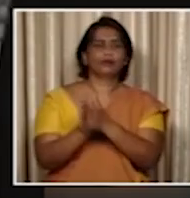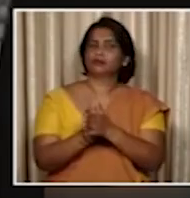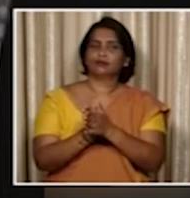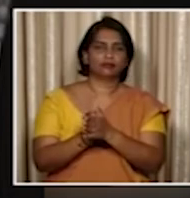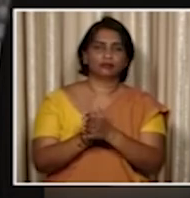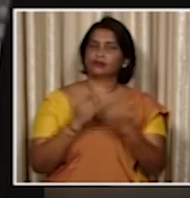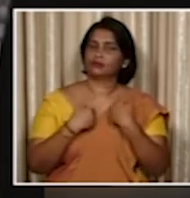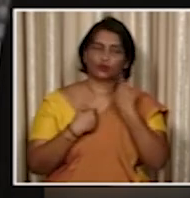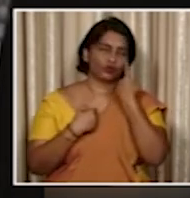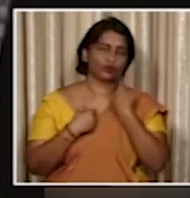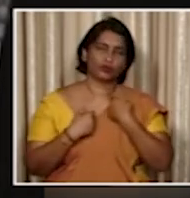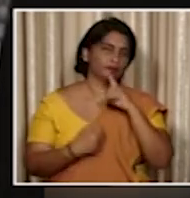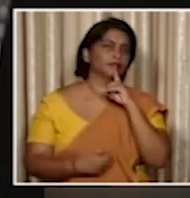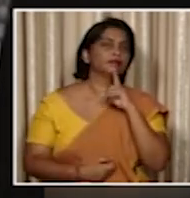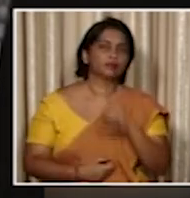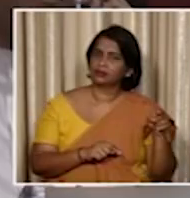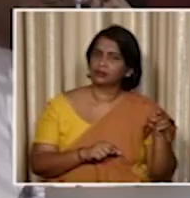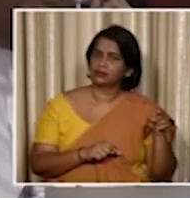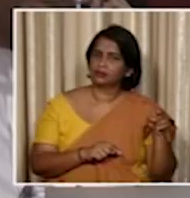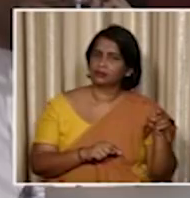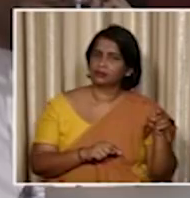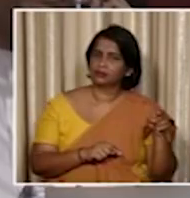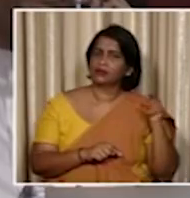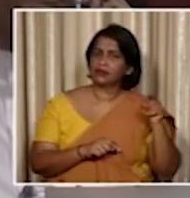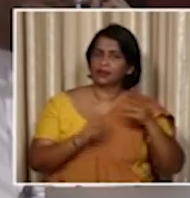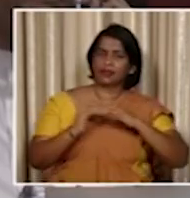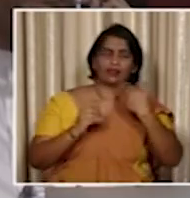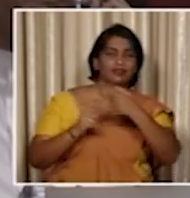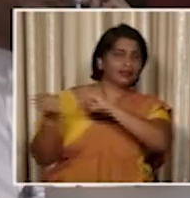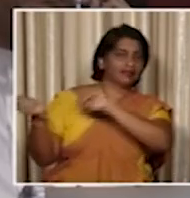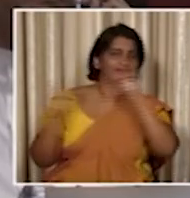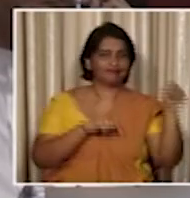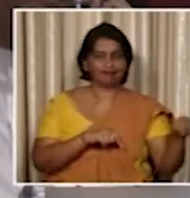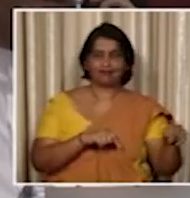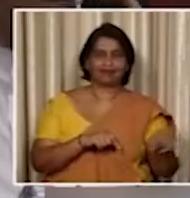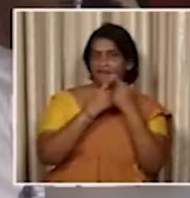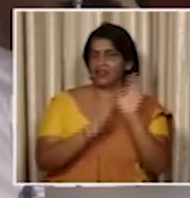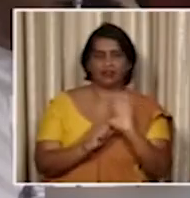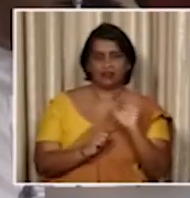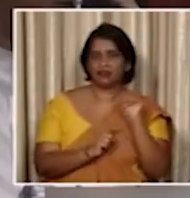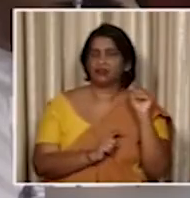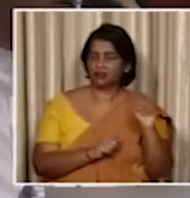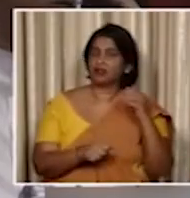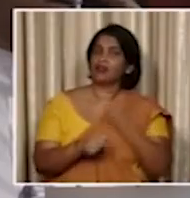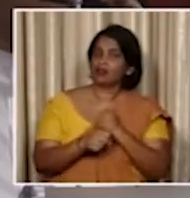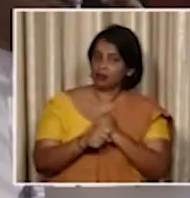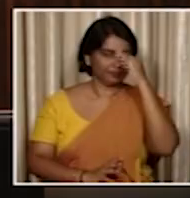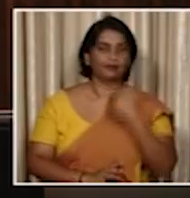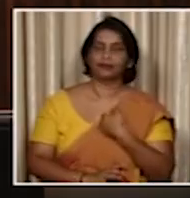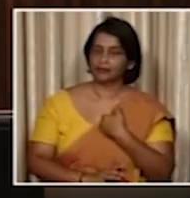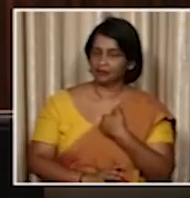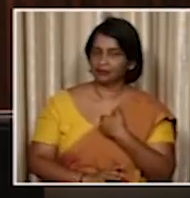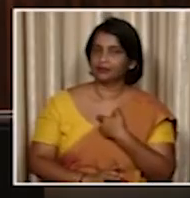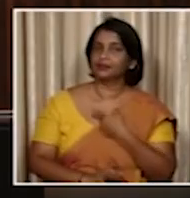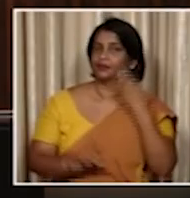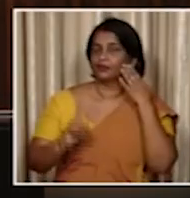පිළිබඳවත් අපේ කනගාටුව ප්‍රකාශ කරනවා කියන එක සිහිපත් කරනවා. ඒ පැත්තේ ඉඳගෙන මේ පැත්තට ආවයි කියලා තත්ත්ව වෙනස් වෙන්නේ නැහැ. ආණ්ඩුවේ සාමූහික වගකීමක් තියෙනවා.